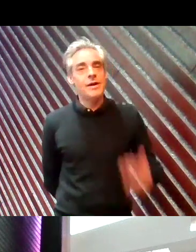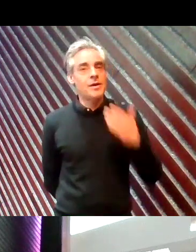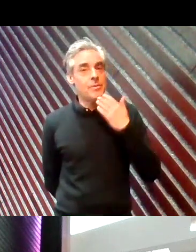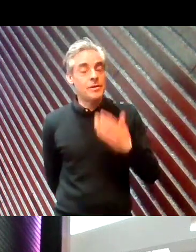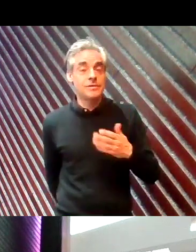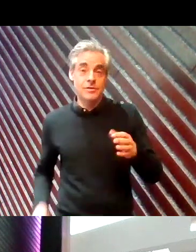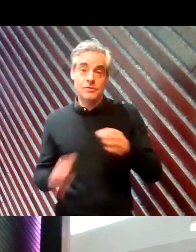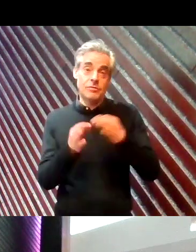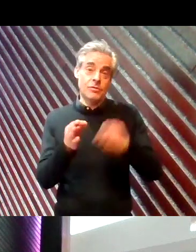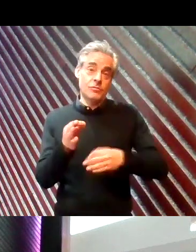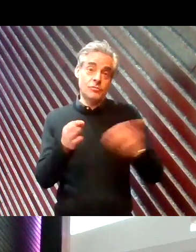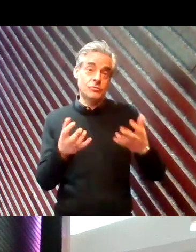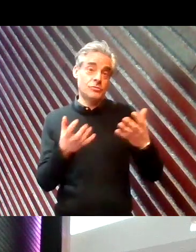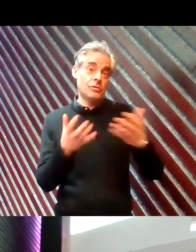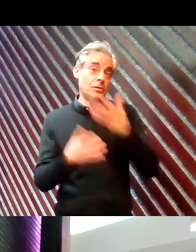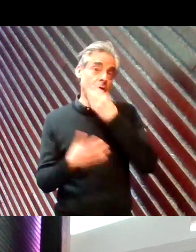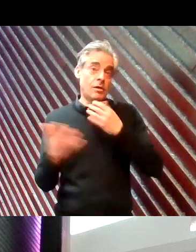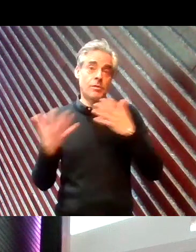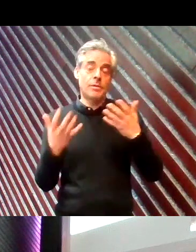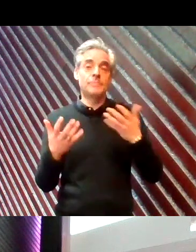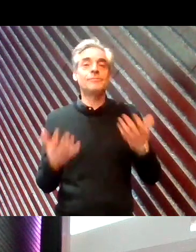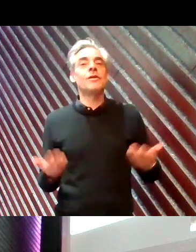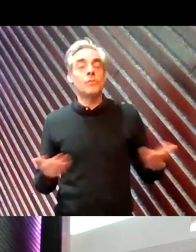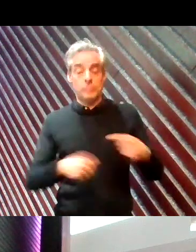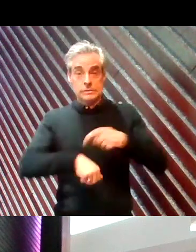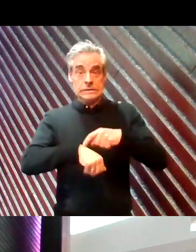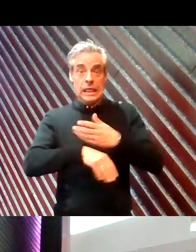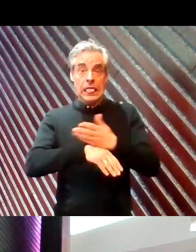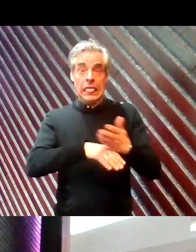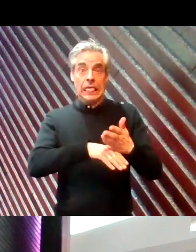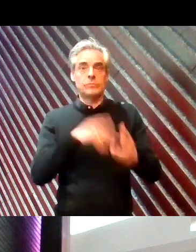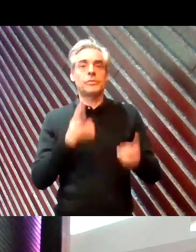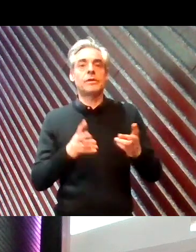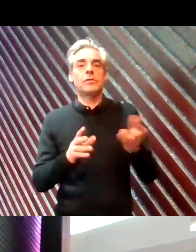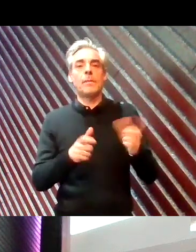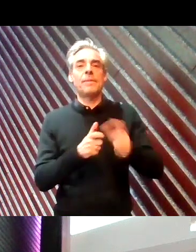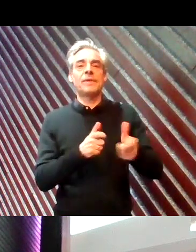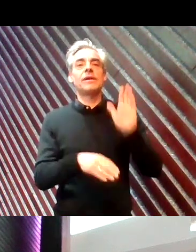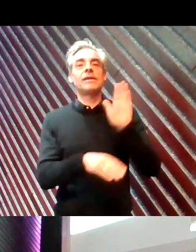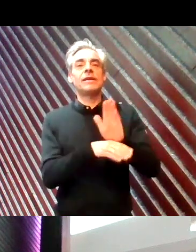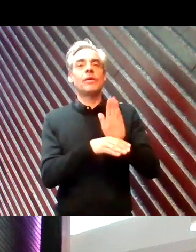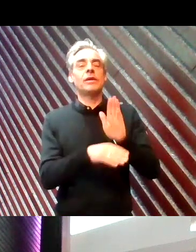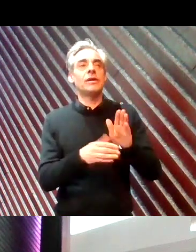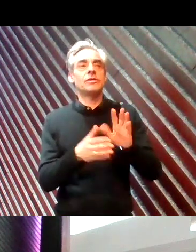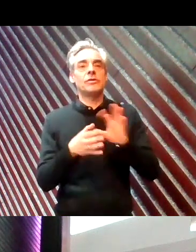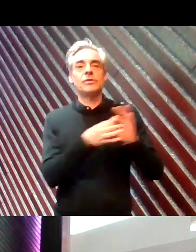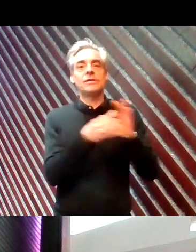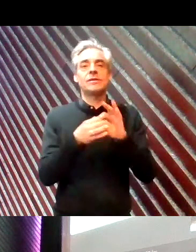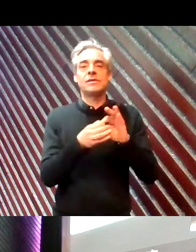Je vous propose qu'on a fait un peu de temps sur la première partie, c'est d'enchaîner les témoignages de Vélicité